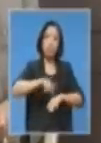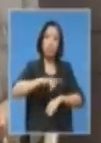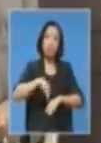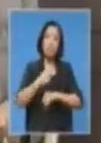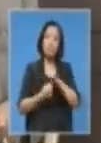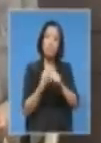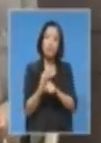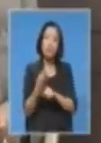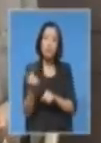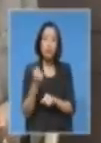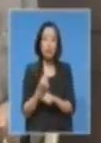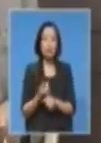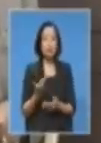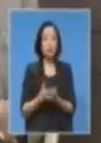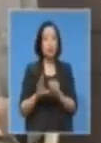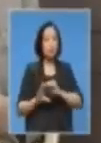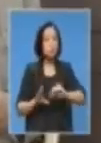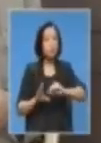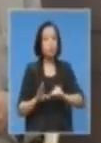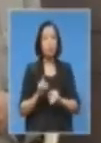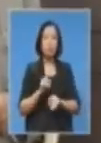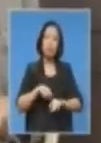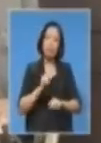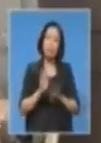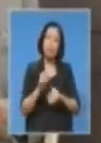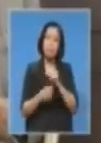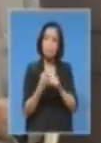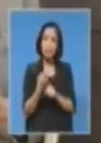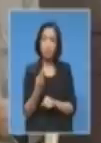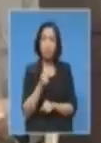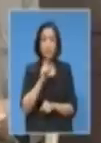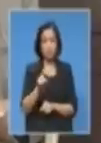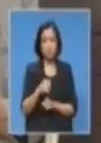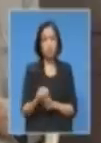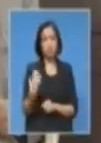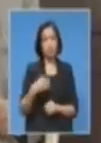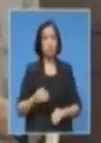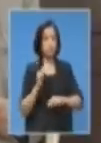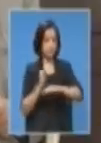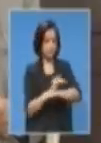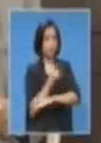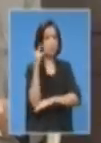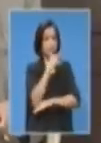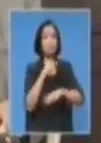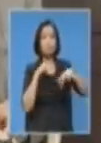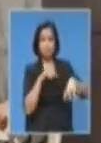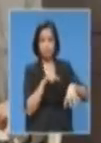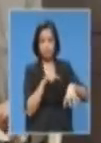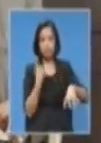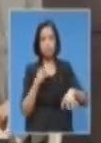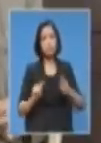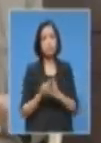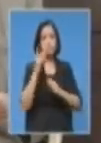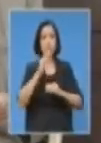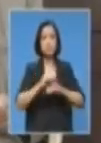ที่จะเงินแสนล้านนี่จะออกลงไปในการก่อสร้าง ครับผมเรียนว่าในส่วนของสุวรรณภูมิเนี่ยถ้ากรณีเริ่มต้นในการก่